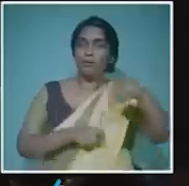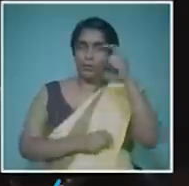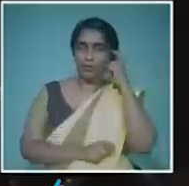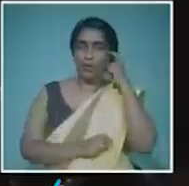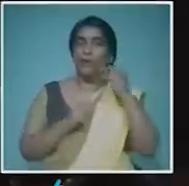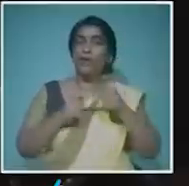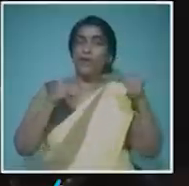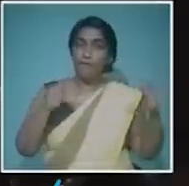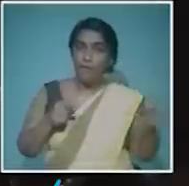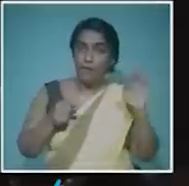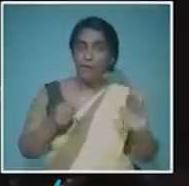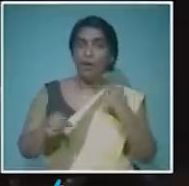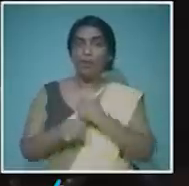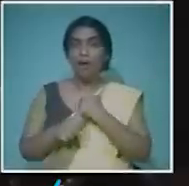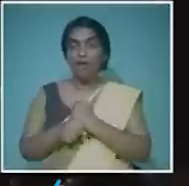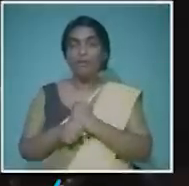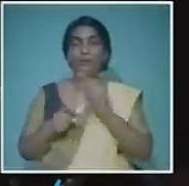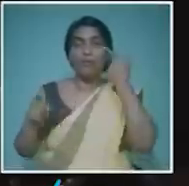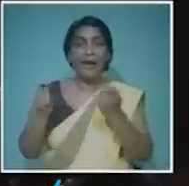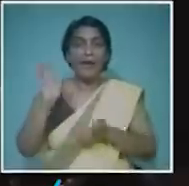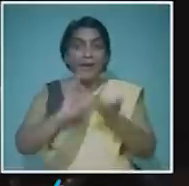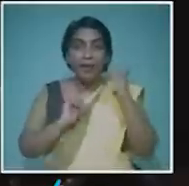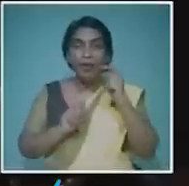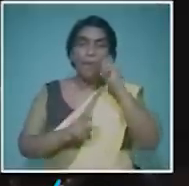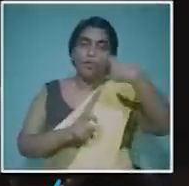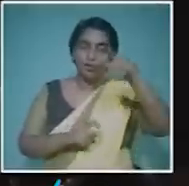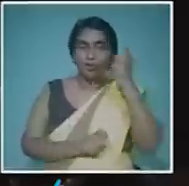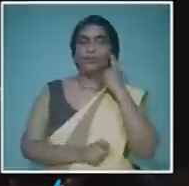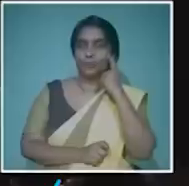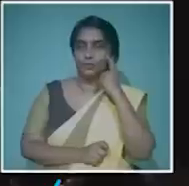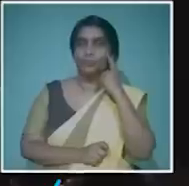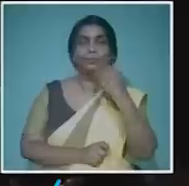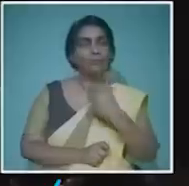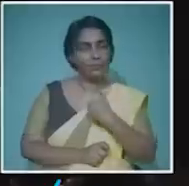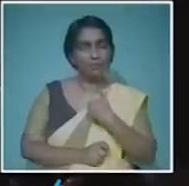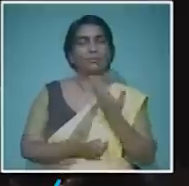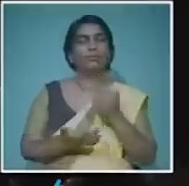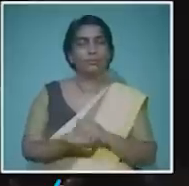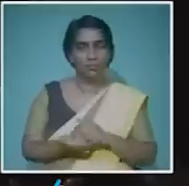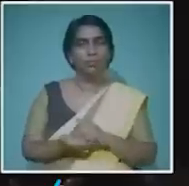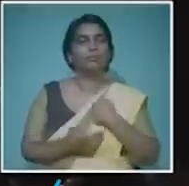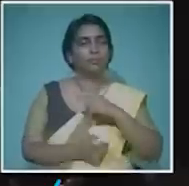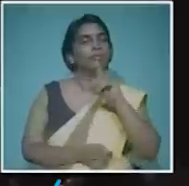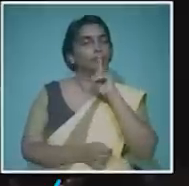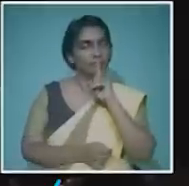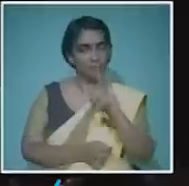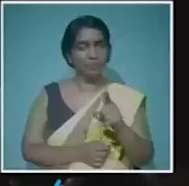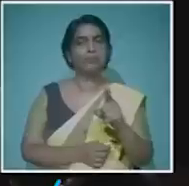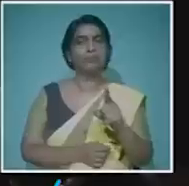දන්නවා. විපක්ෂේ ඉඳලා ආණ්ඩු පක්ෂේ වෙනුවෙන් කඩේ යන්නේ කවුද කියලාත් මිනිස්සු දන්නවා. ඒ නිසා කරු කථානායකතුමනි මම තවදුරටත් ආපහු ප්‍රකාශ කරන්න